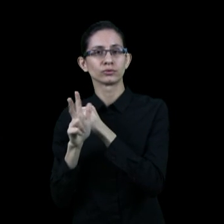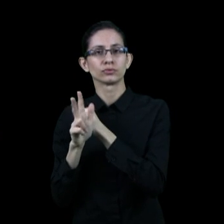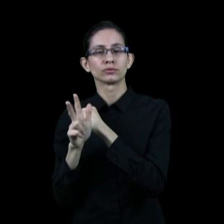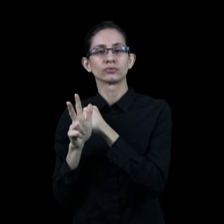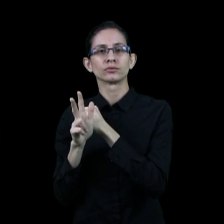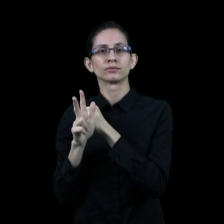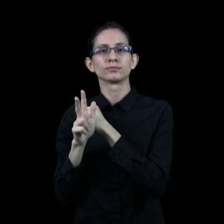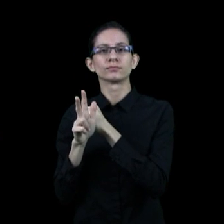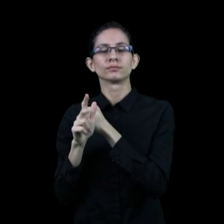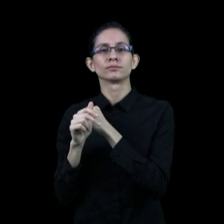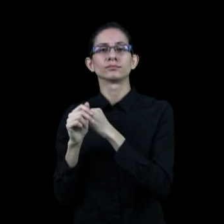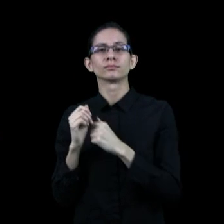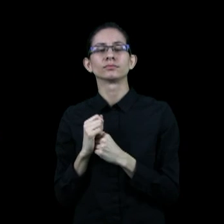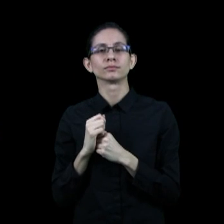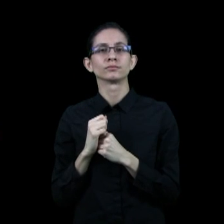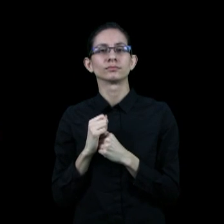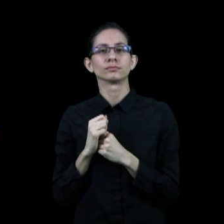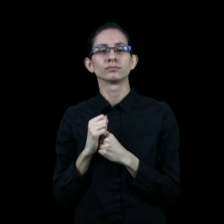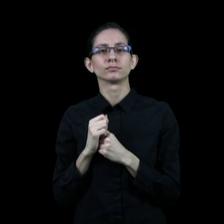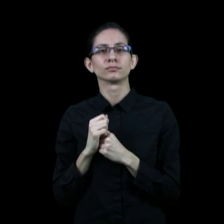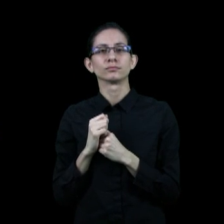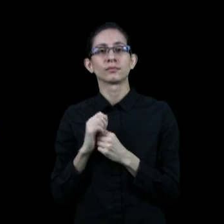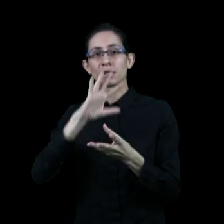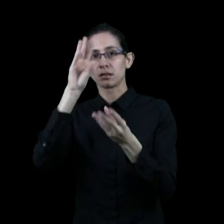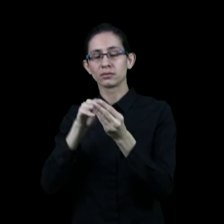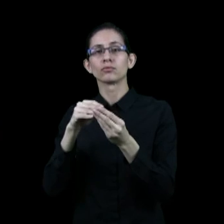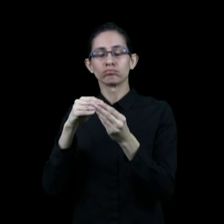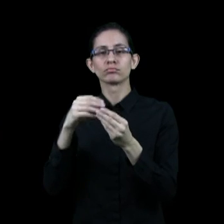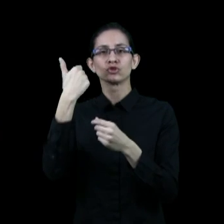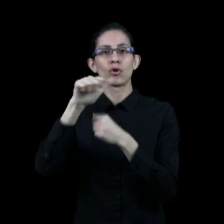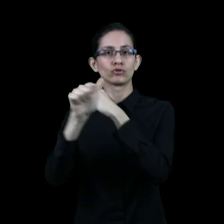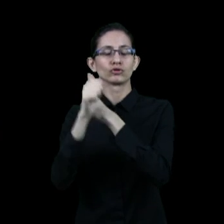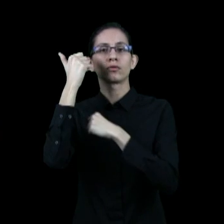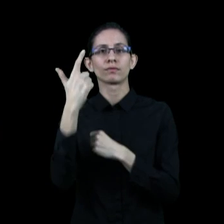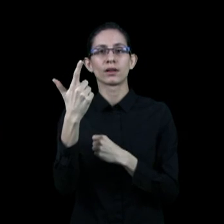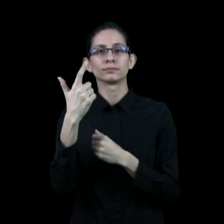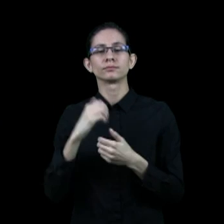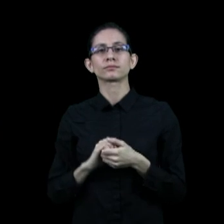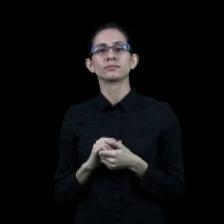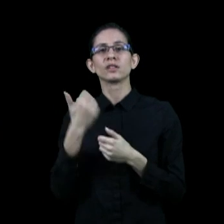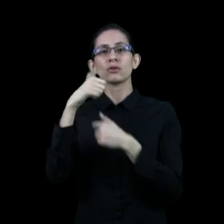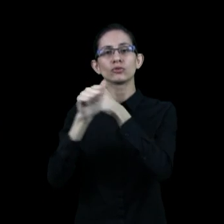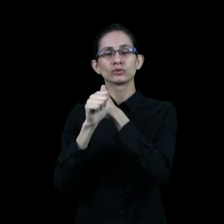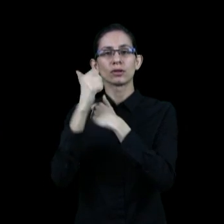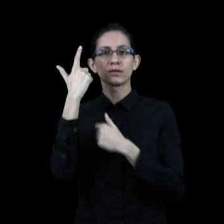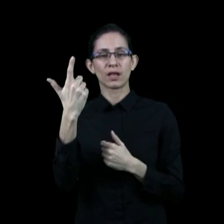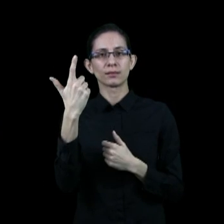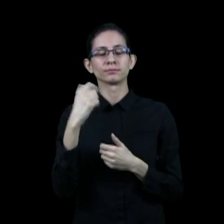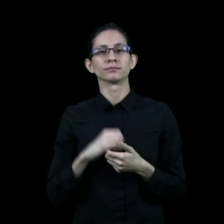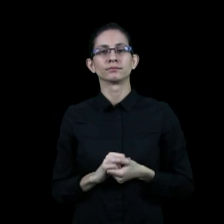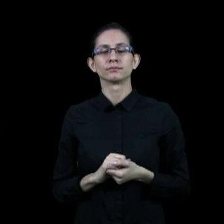100 do 162. Innymi słowy… plus 62%.